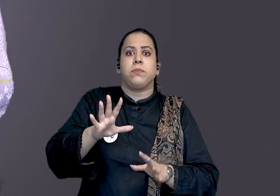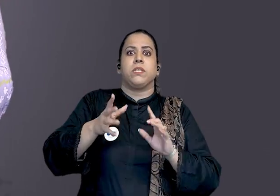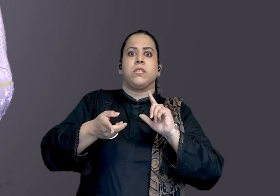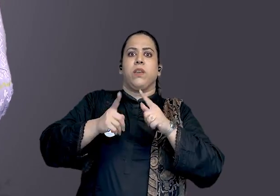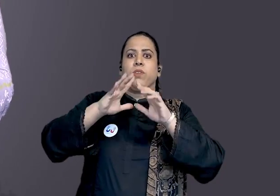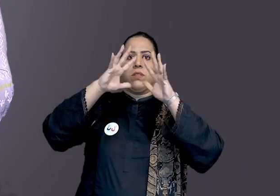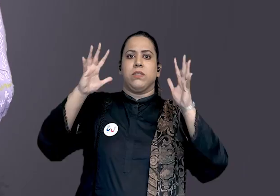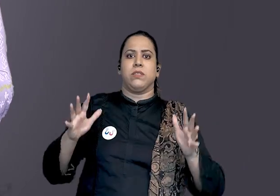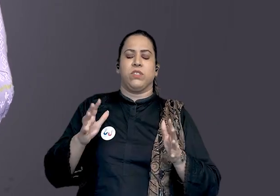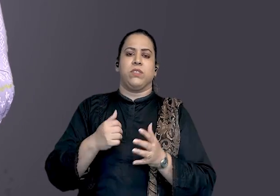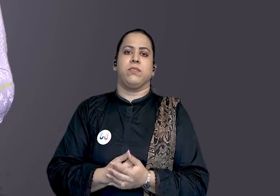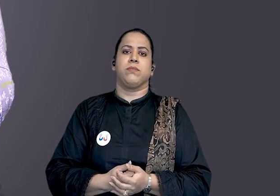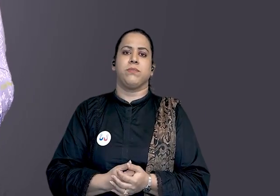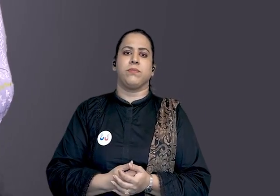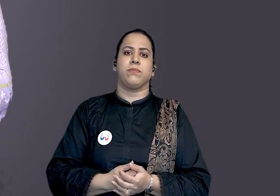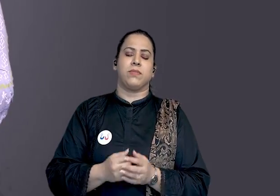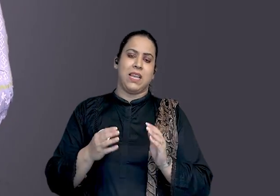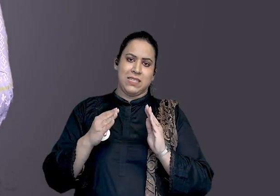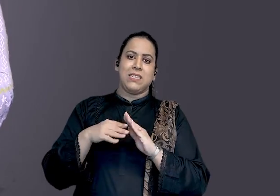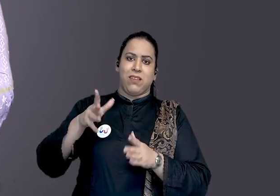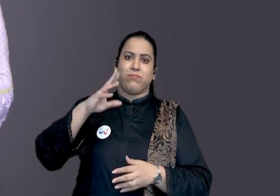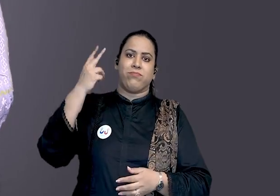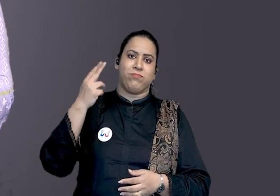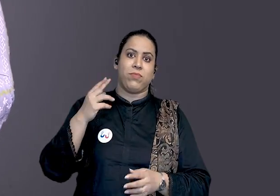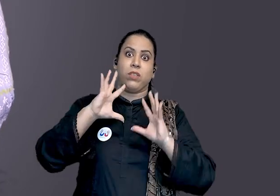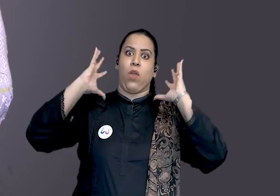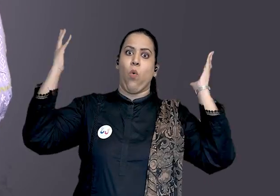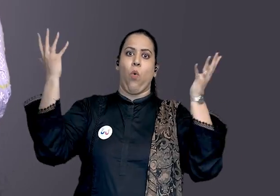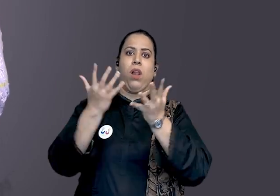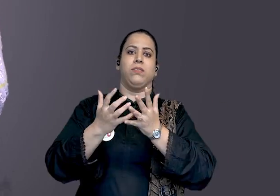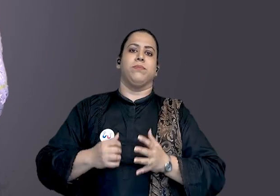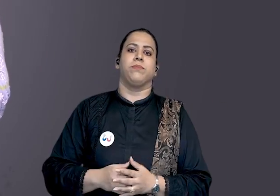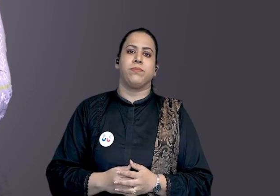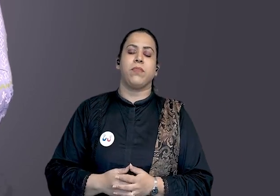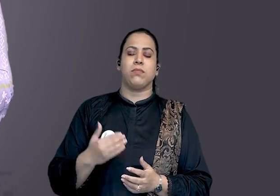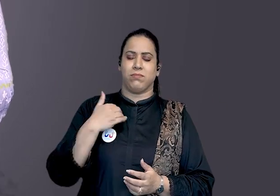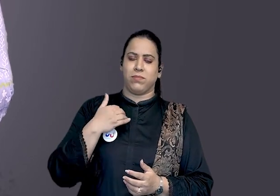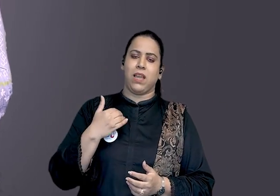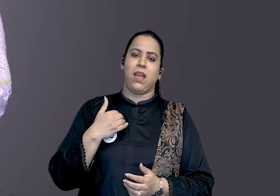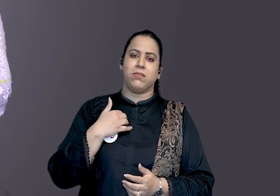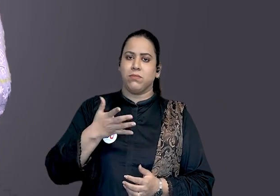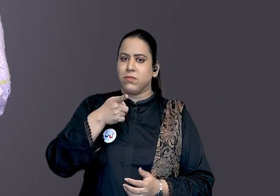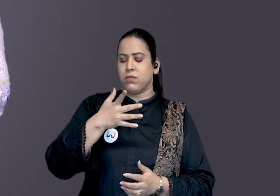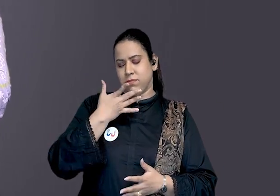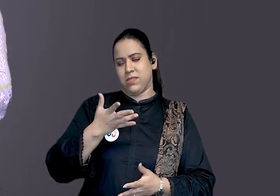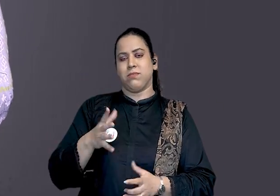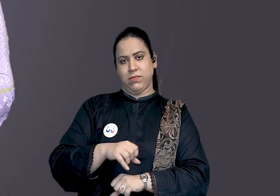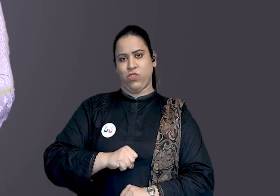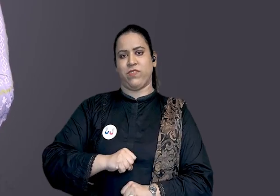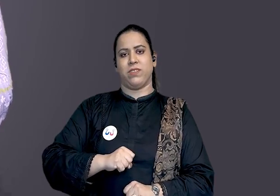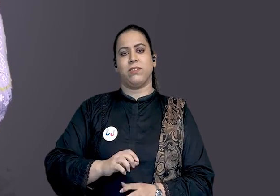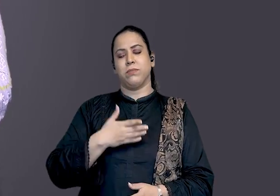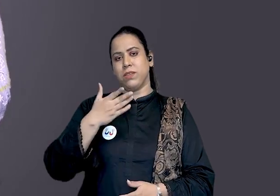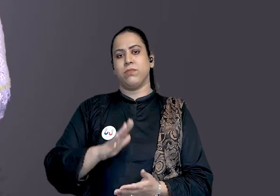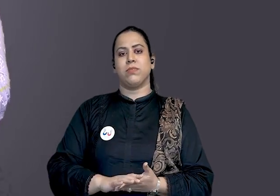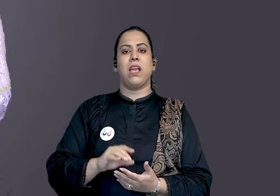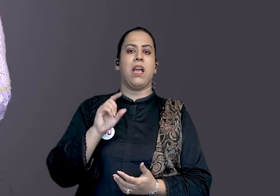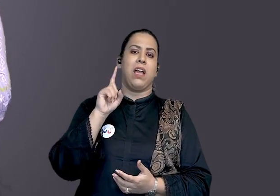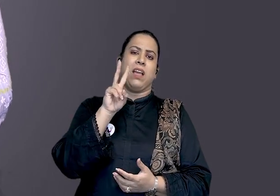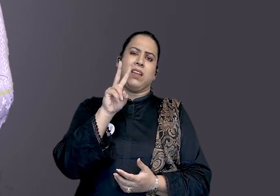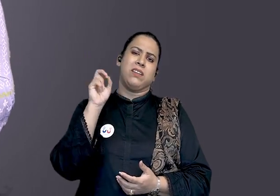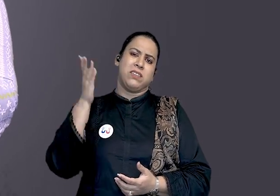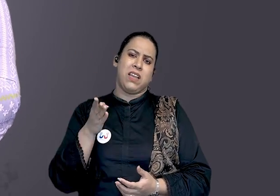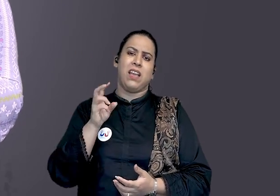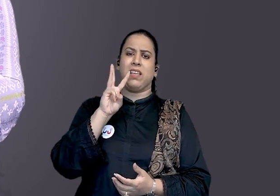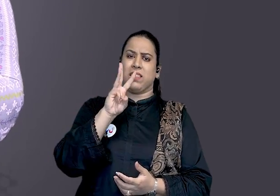بیٹھ کے بڑے کانفیڈنس سے کہہ سکتی ہوں، مجھے 2.5-3 سال ہو گئے میں ایز اے ڈائریکٹر وہاں کام کرتے ہوئے، کہ اٹ از ون آف دا بیسٹ ریپوزیٹریز ان دا ورلڈ وین